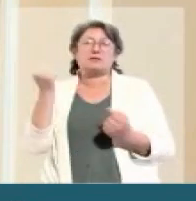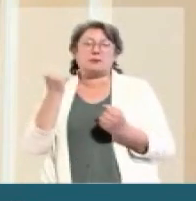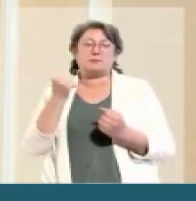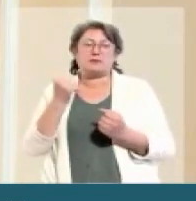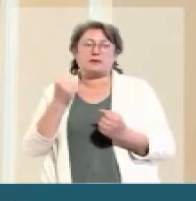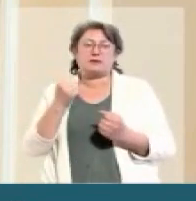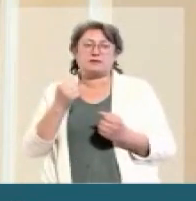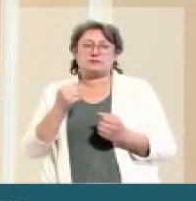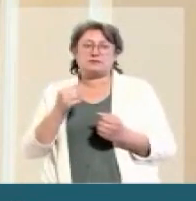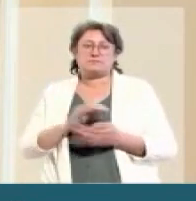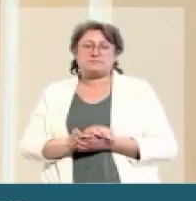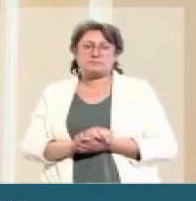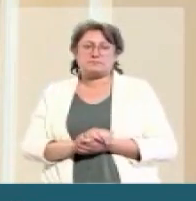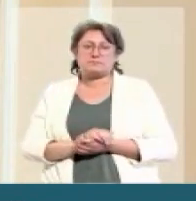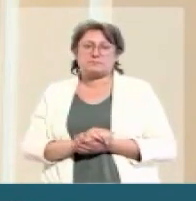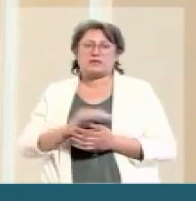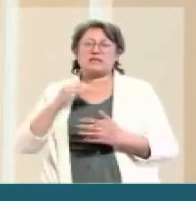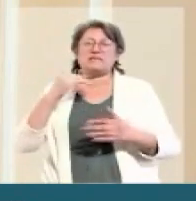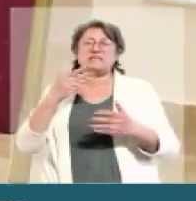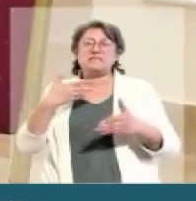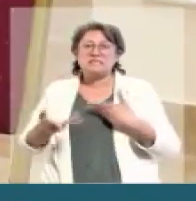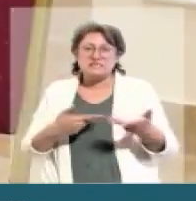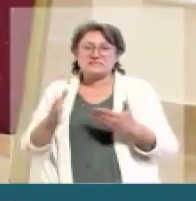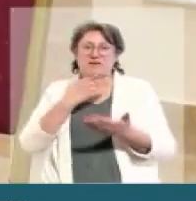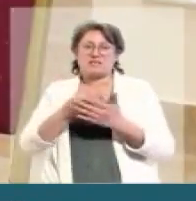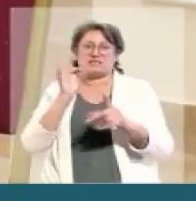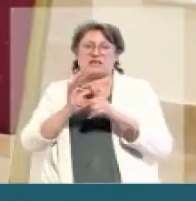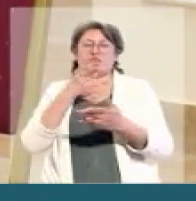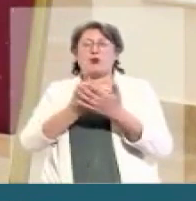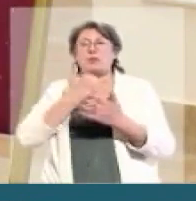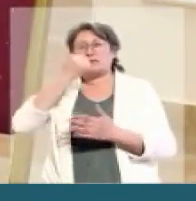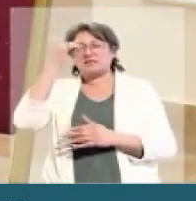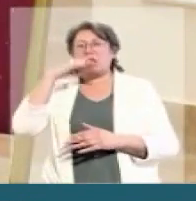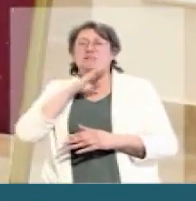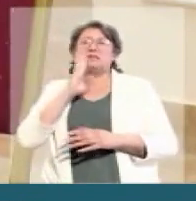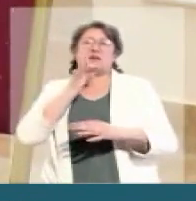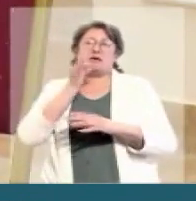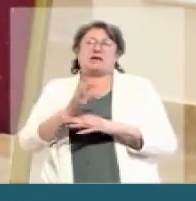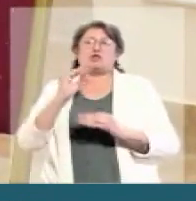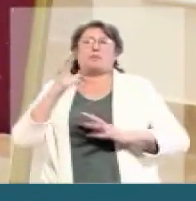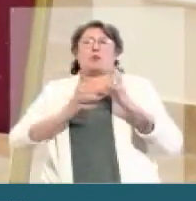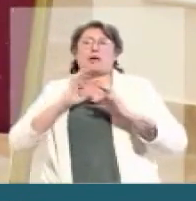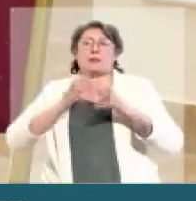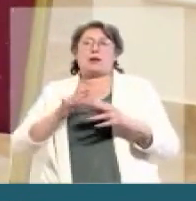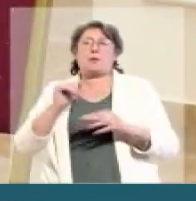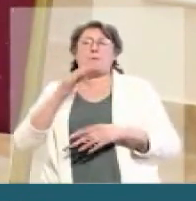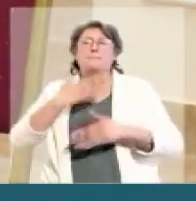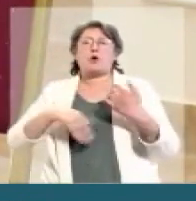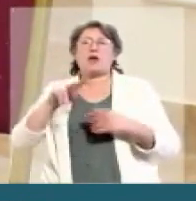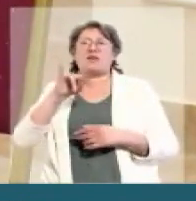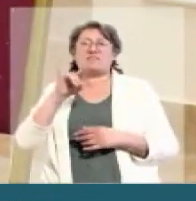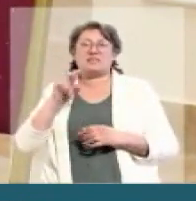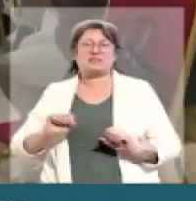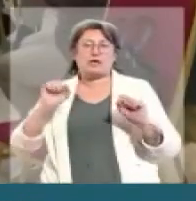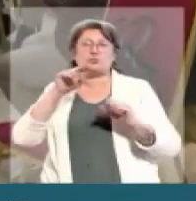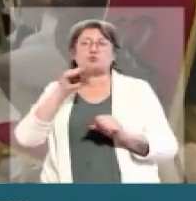не останавливаться на достигнутом, идти к своей цели. Свою благодарность родителям выразила и чемпионка мира по пауэрлифтингу